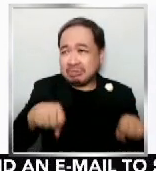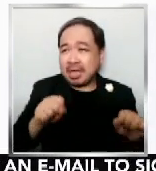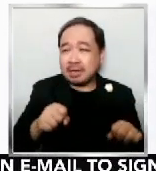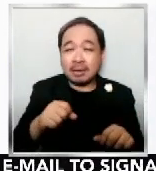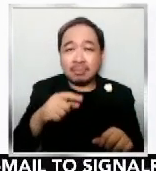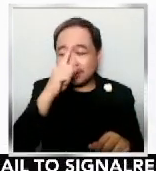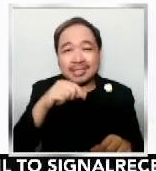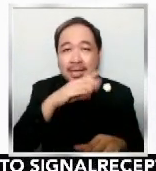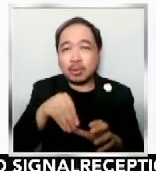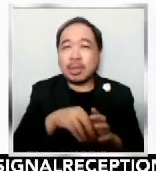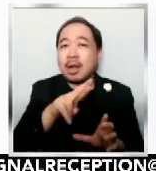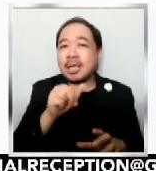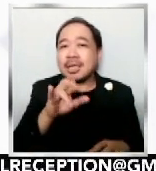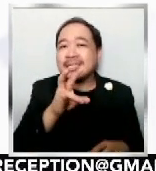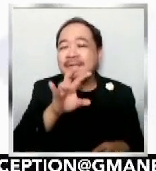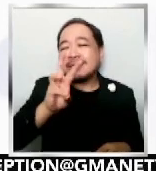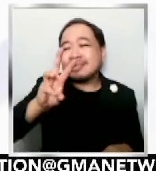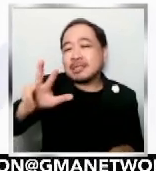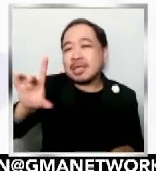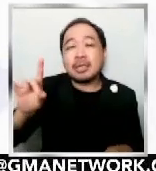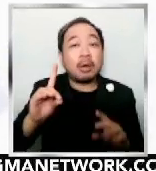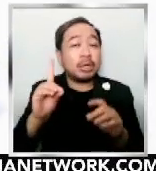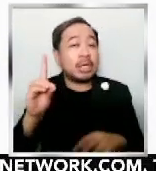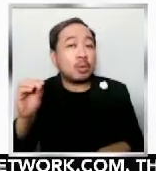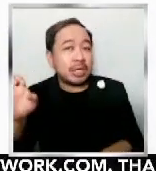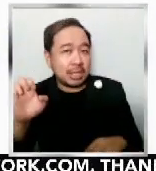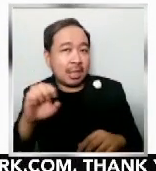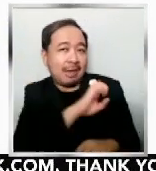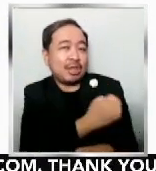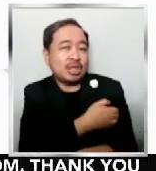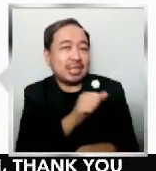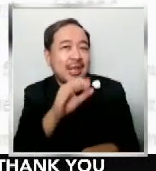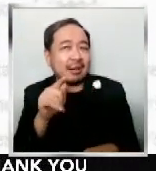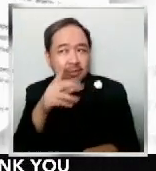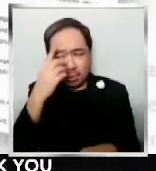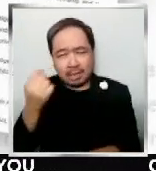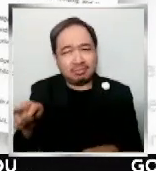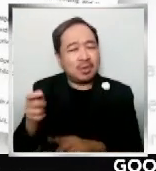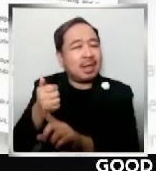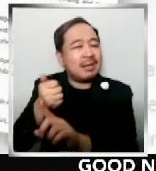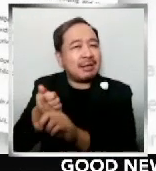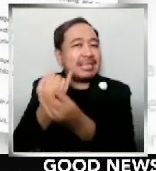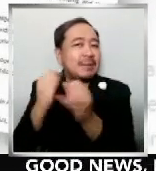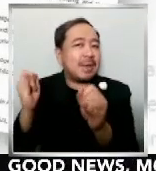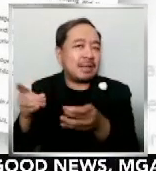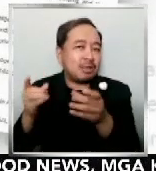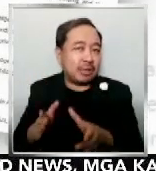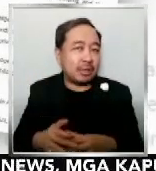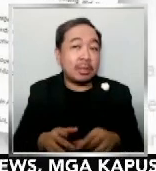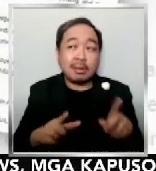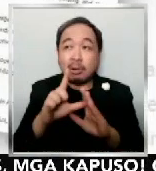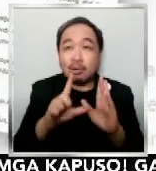7638 o Department of Energy Act ang sitwasyon ni Lutilla bilang isang independent director. Nakasaad sa naturang batas ang